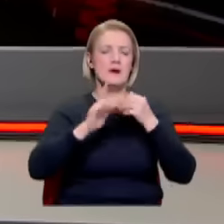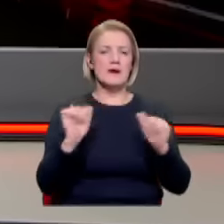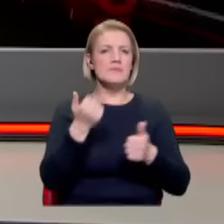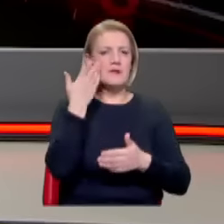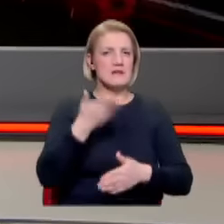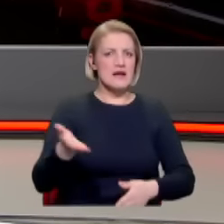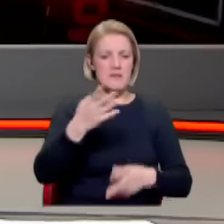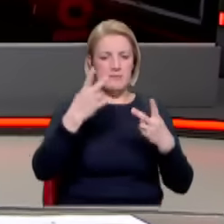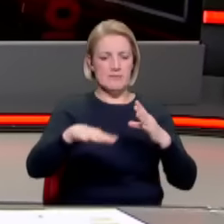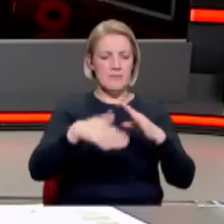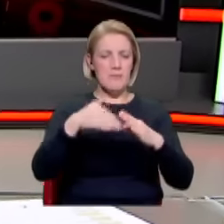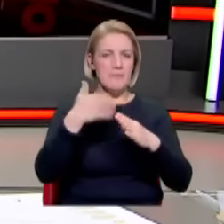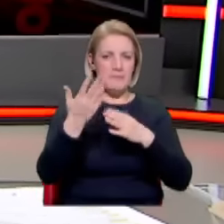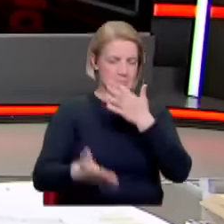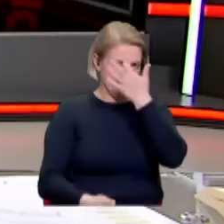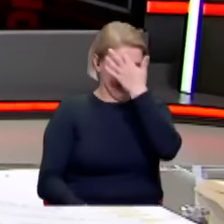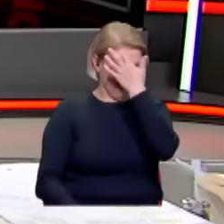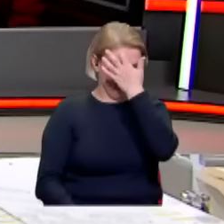Kıymetli izleyicilerimizden gelen mesajlar.